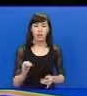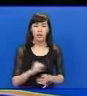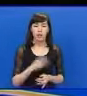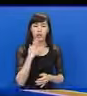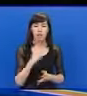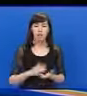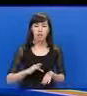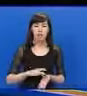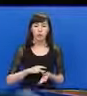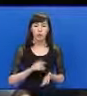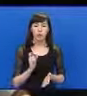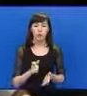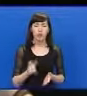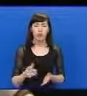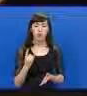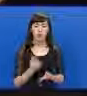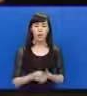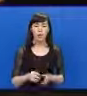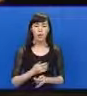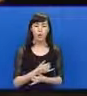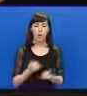шетелдік туристерге бір терезе қағидасы бойынша